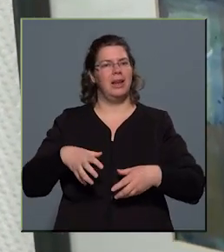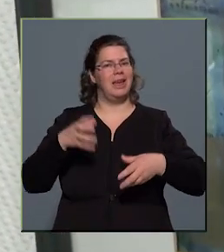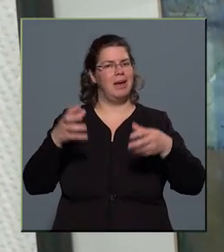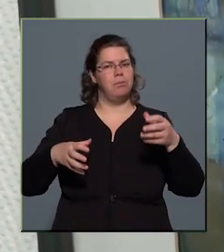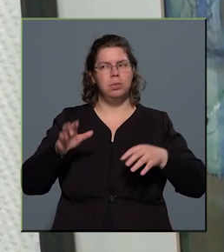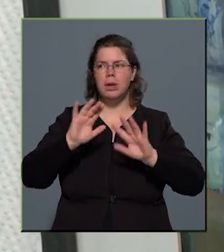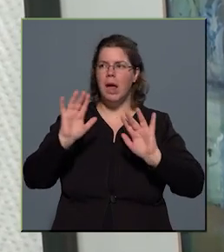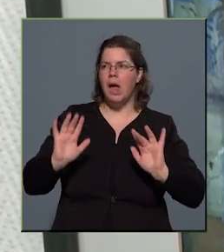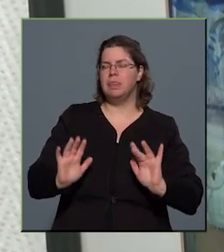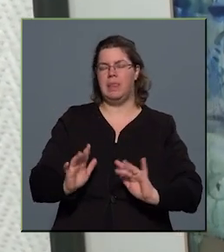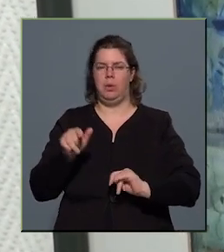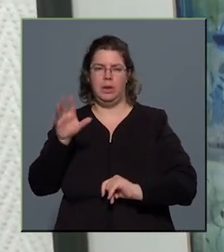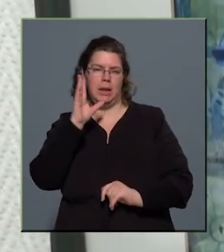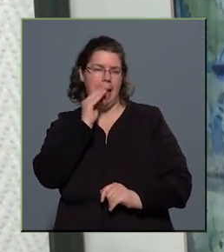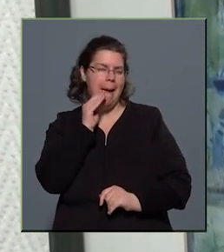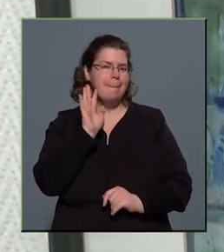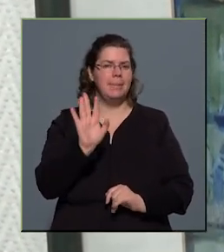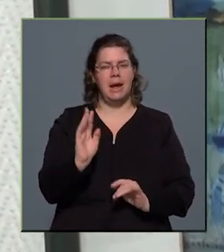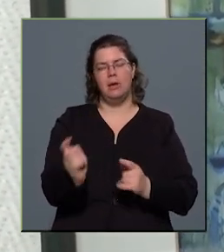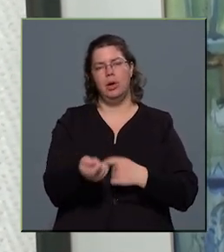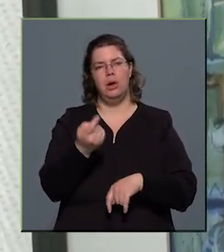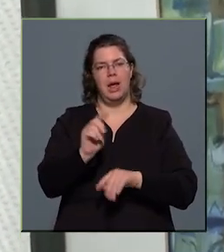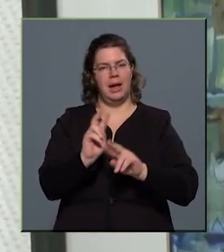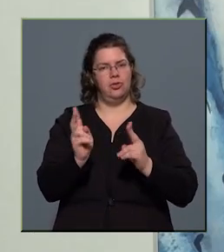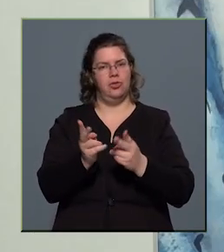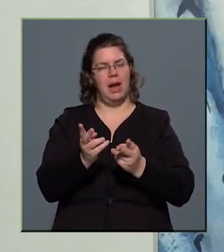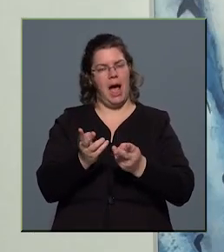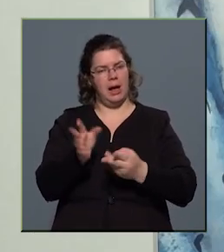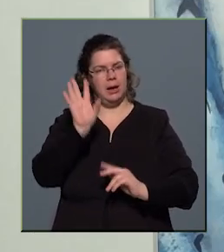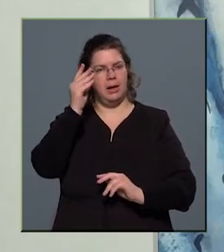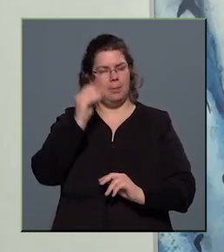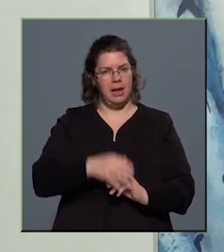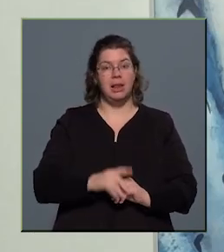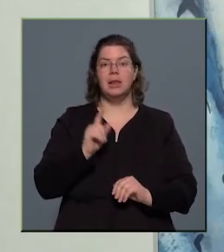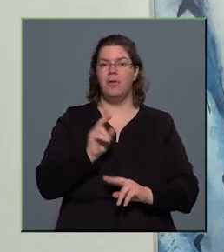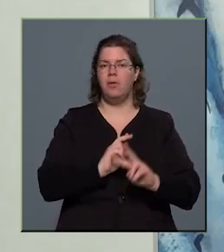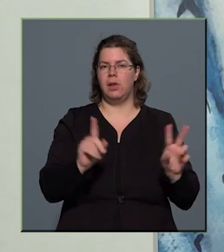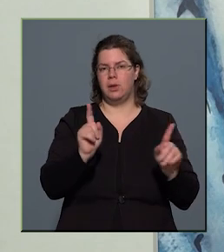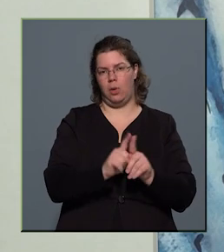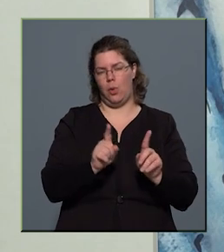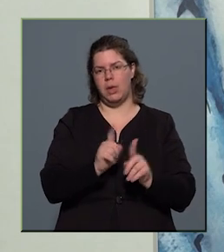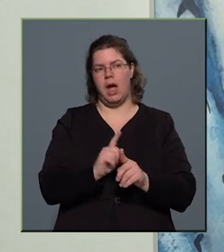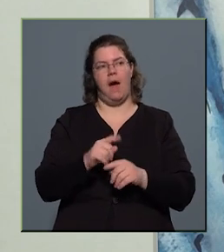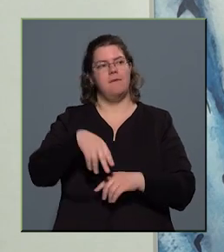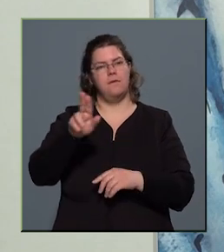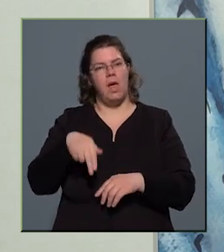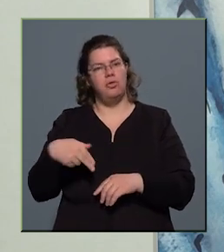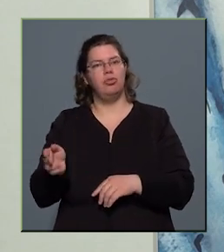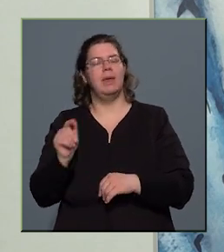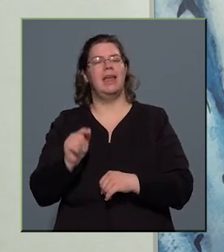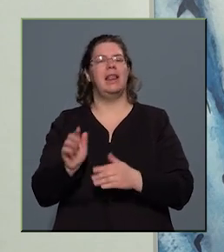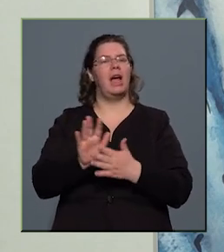az ottani embereknek a különleges világát idézik, de vannak olyan festmények, ezek az